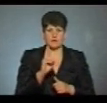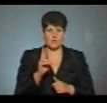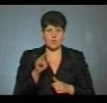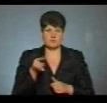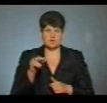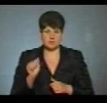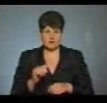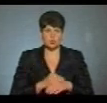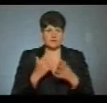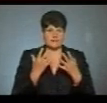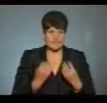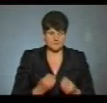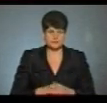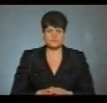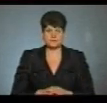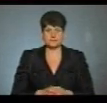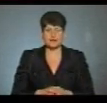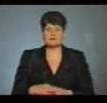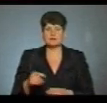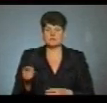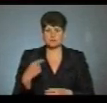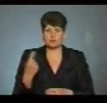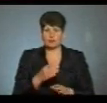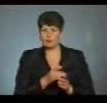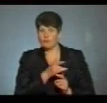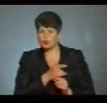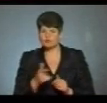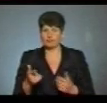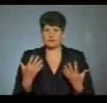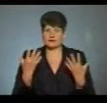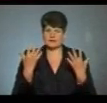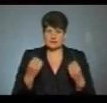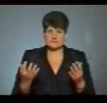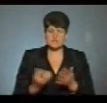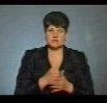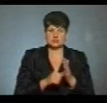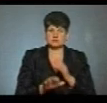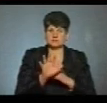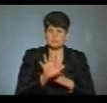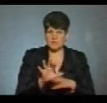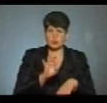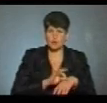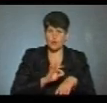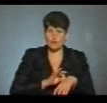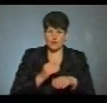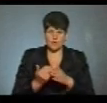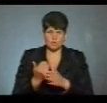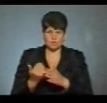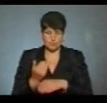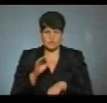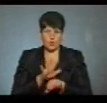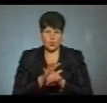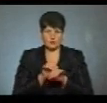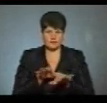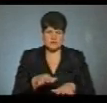день. На Тернопільщині упродовж вихідних виявили 65 хворих на коронавірус, повідомив